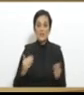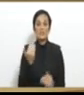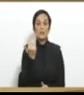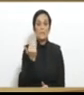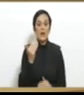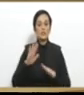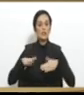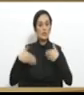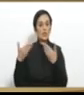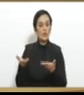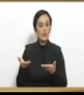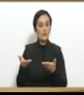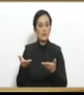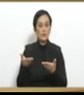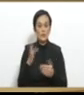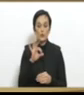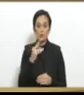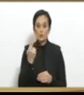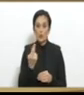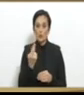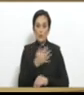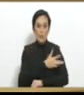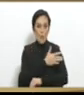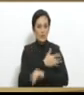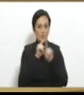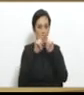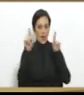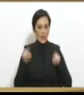matvis shesavazeba am socialuri asve vtkat momsakhurebis paketebis madlobt